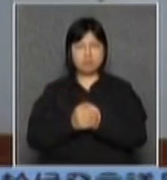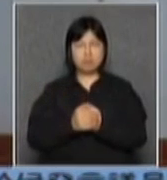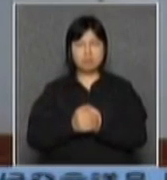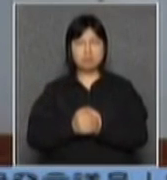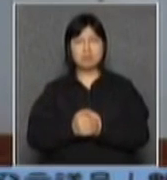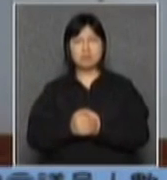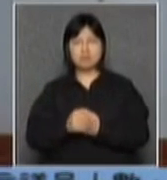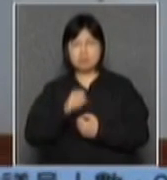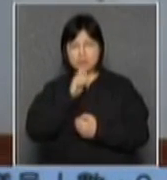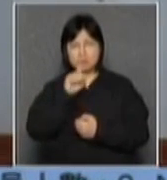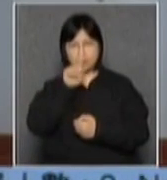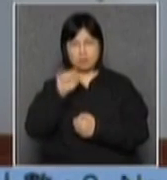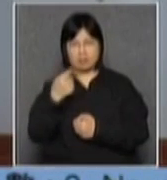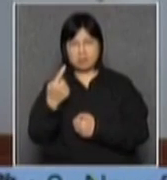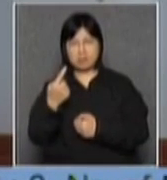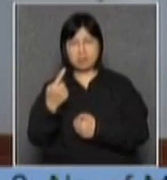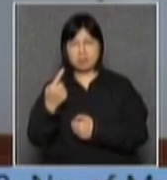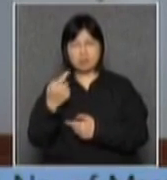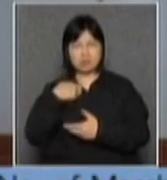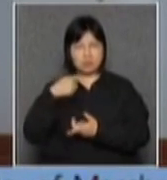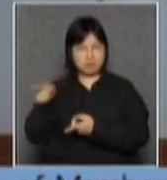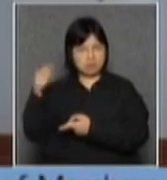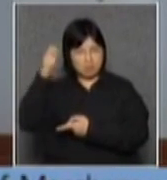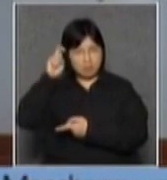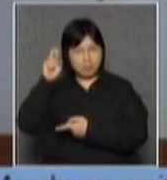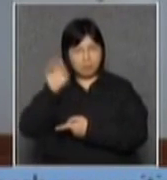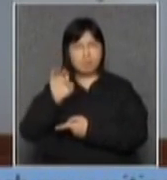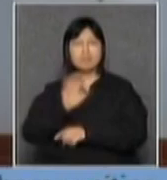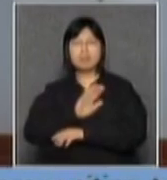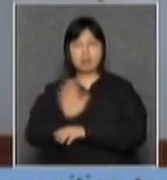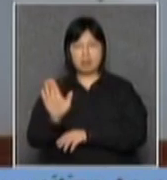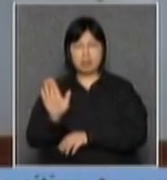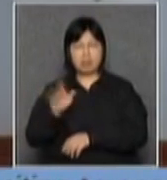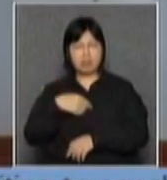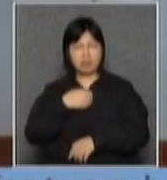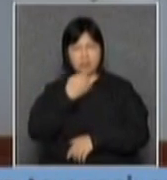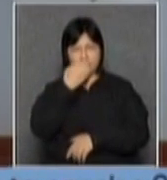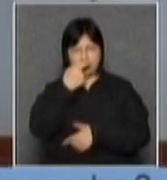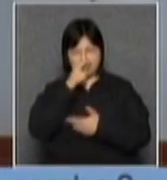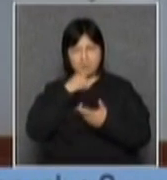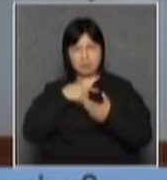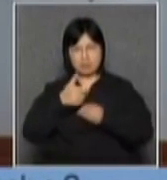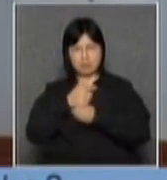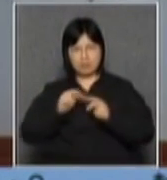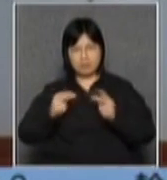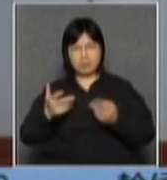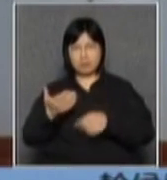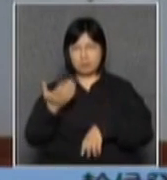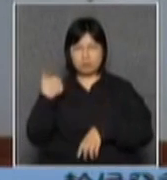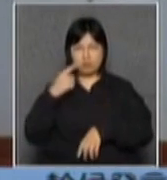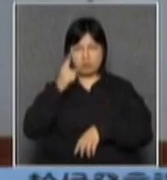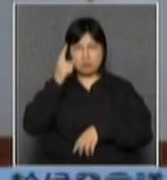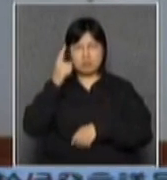其實有一個問題，佢唔係冇思量到即係香港嘅經濟嘅發展嘅。咁我上一次啊，主